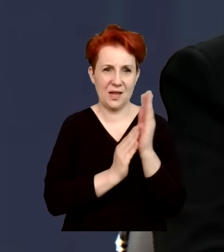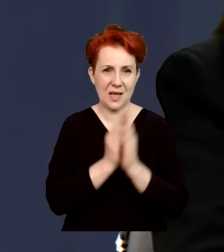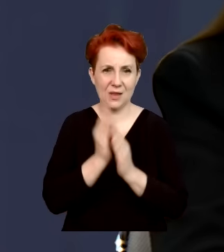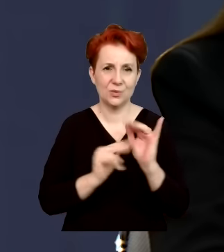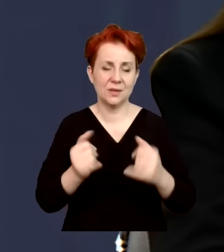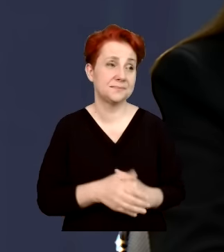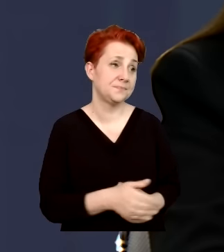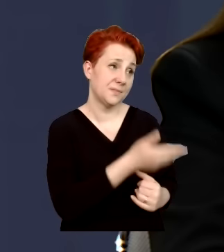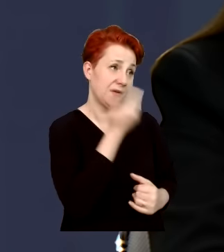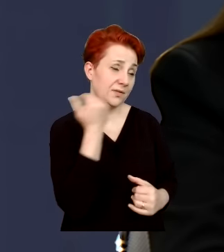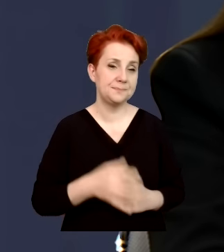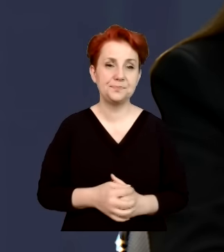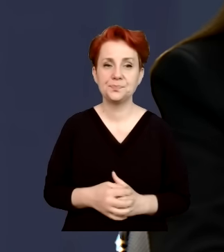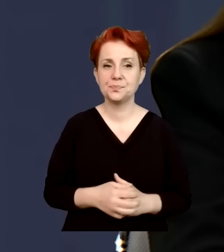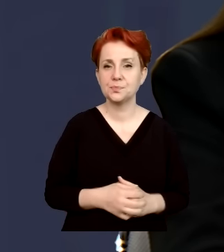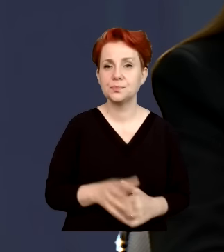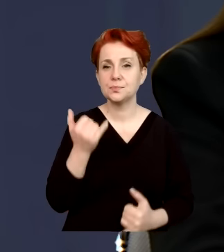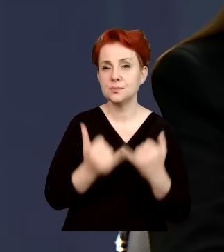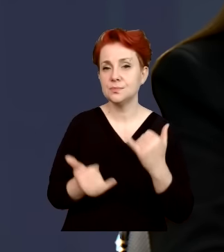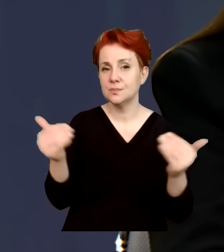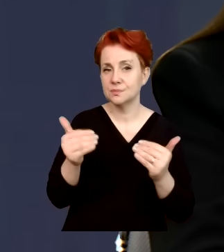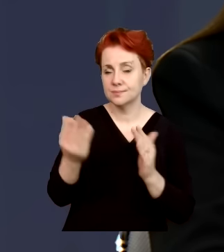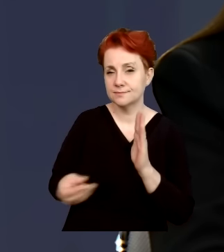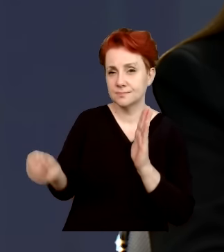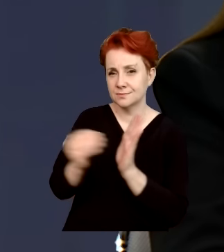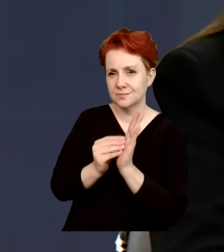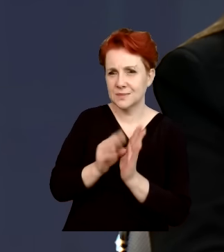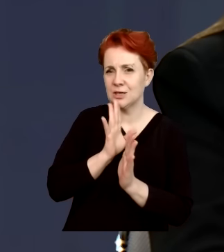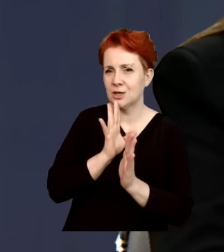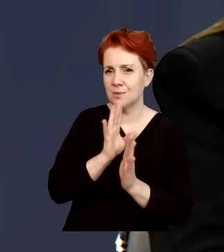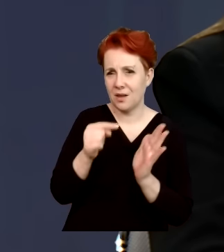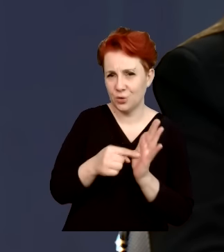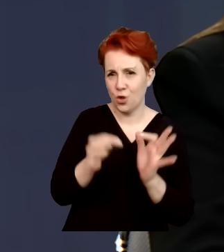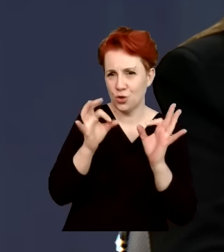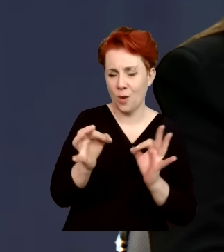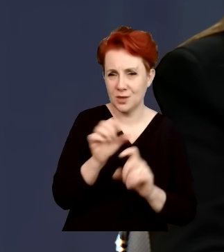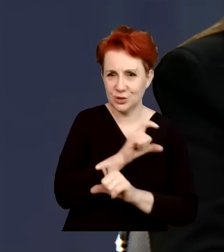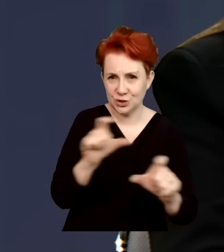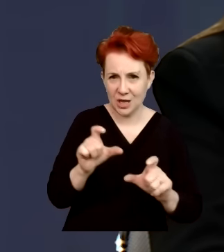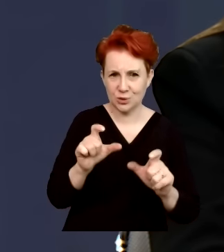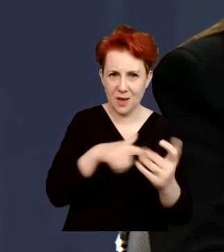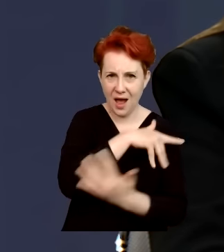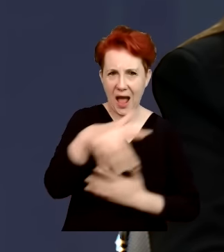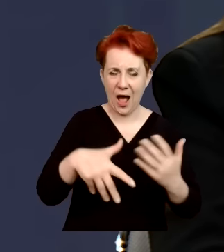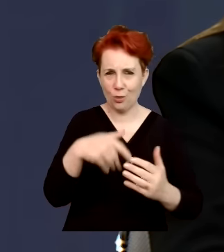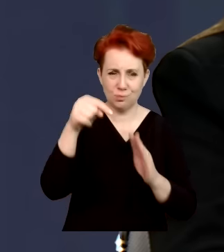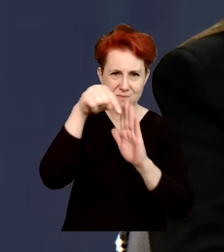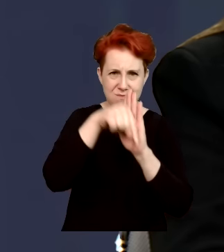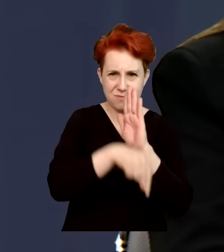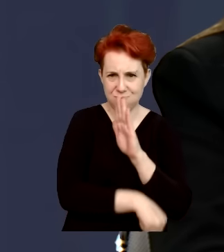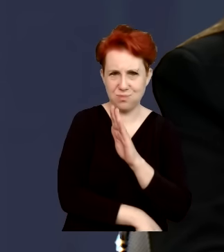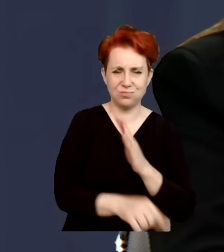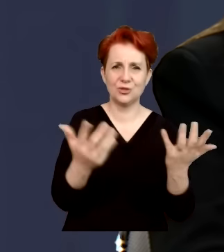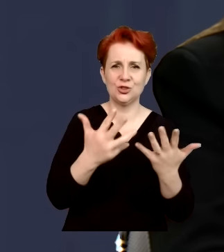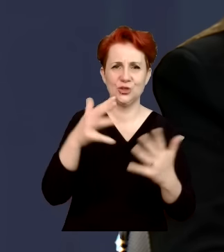wiem. Jeśli ja mogę coś na ten temat powiedzieć, to chyba to nie jest dobry moment na to, aby pogłębiać chaos w strukturach